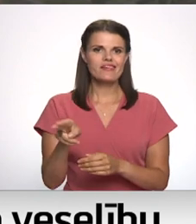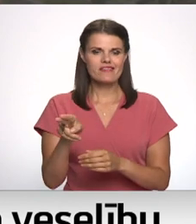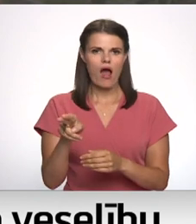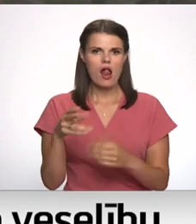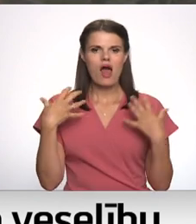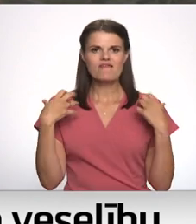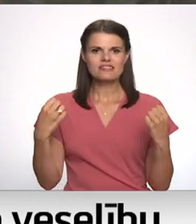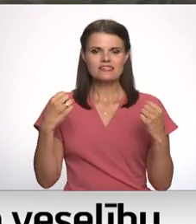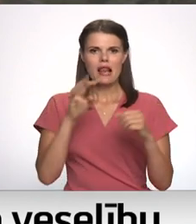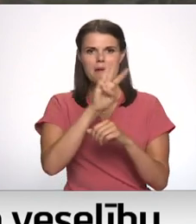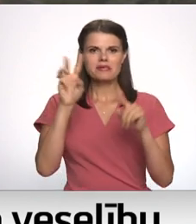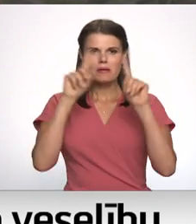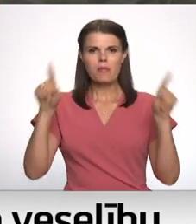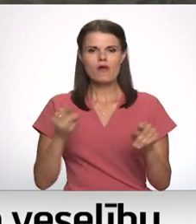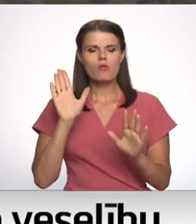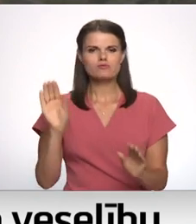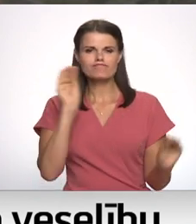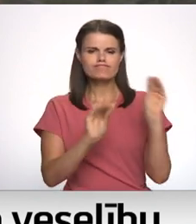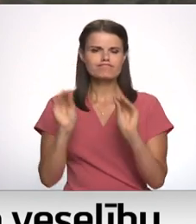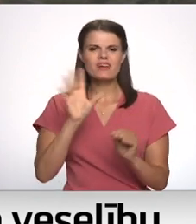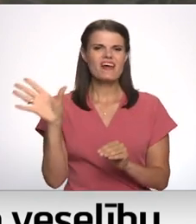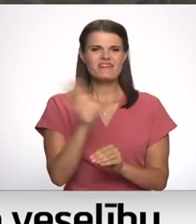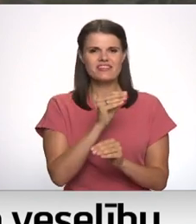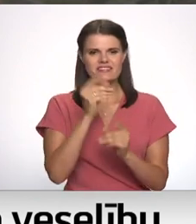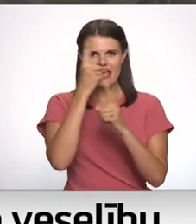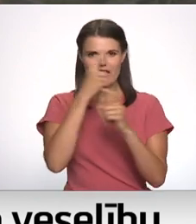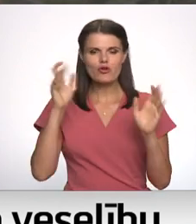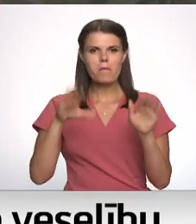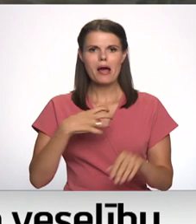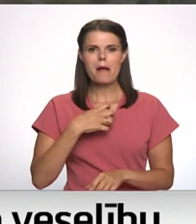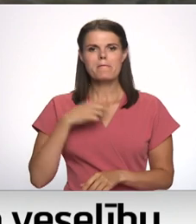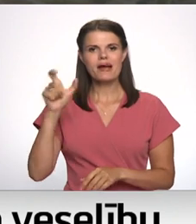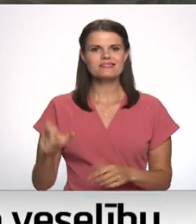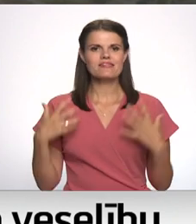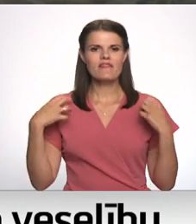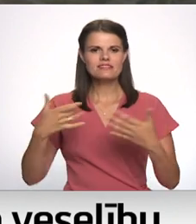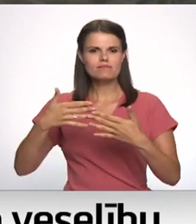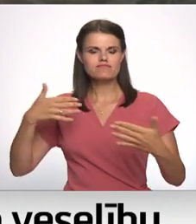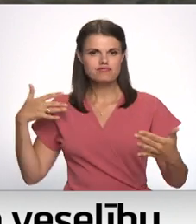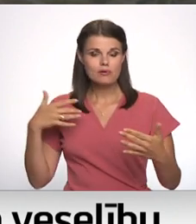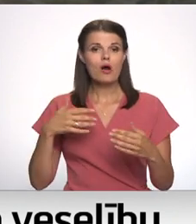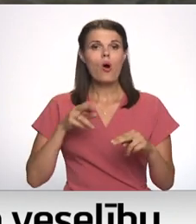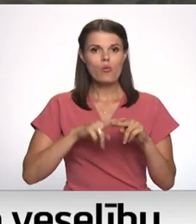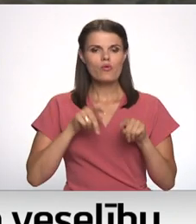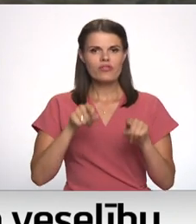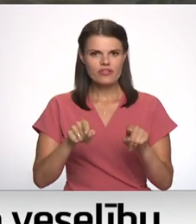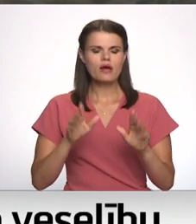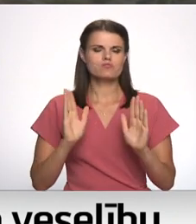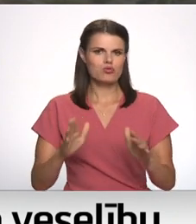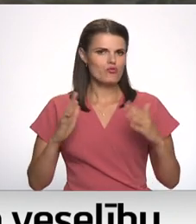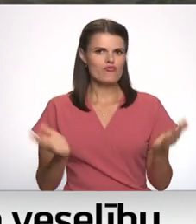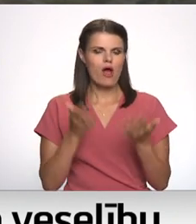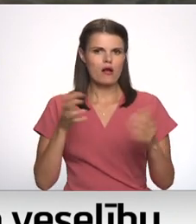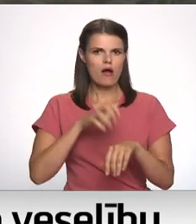visu informāciju par pacientu veselību no pilnīgi visām medicīnas iestādēm. Tas ievērojami atvieglotu gan ārstu darbu, gan pacientu